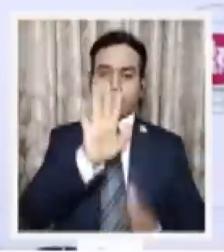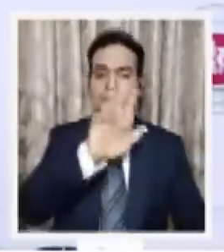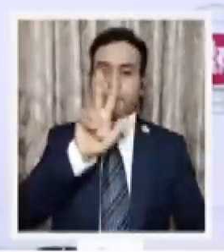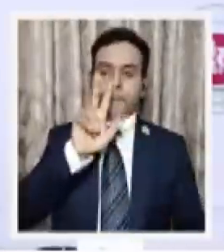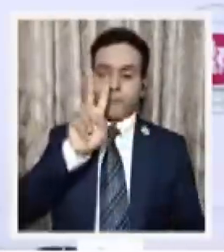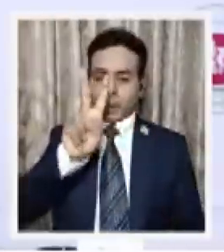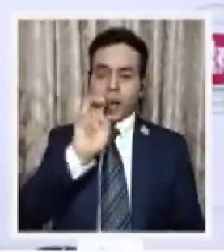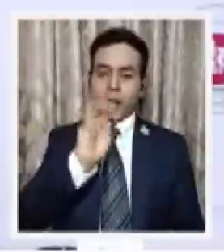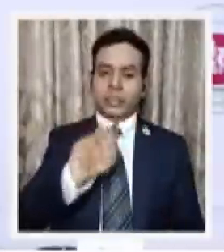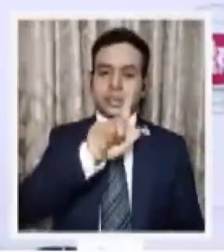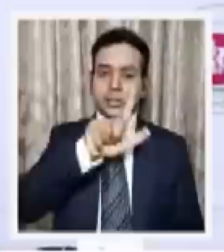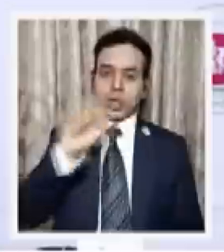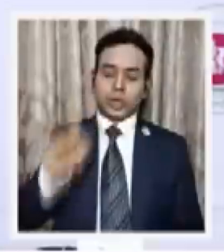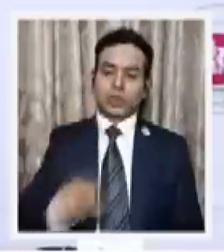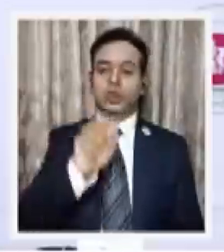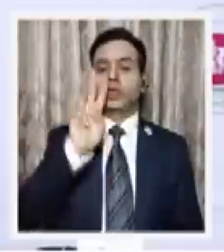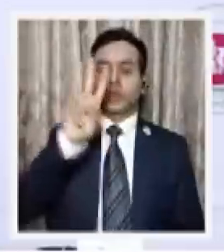52,740 জন।